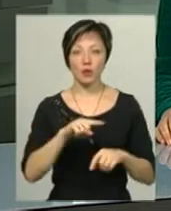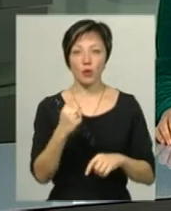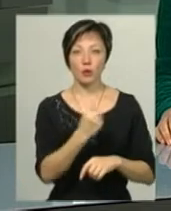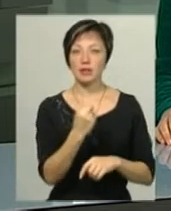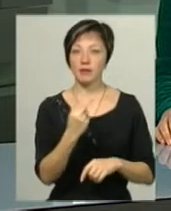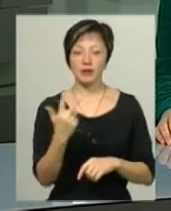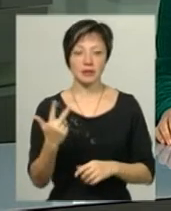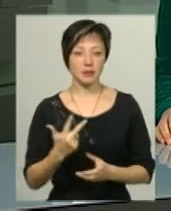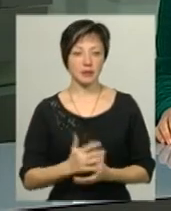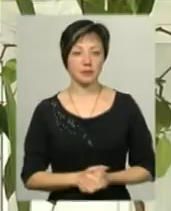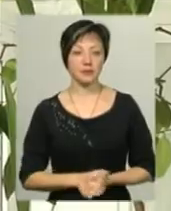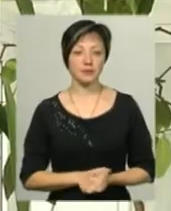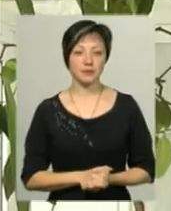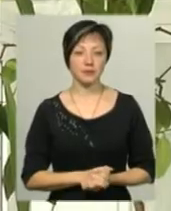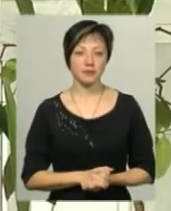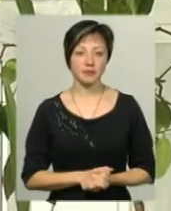2 та 3.